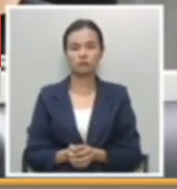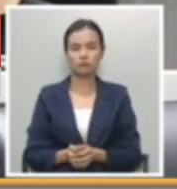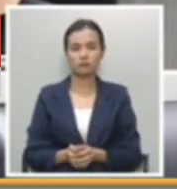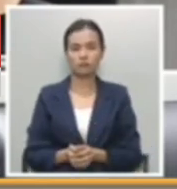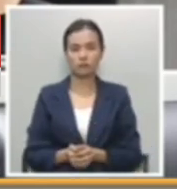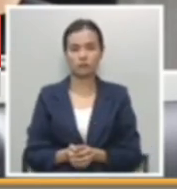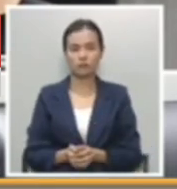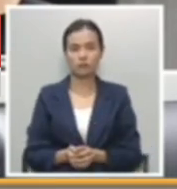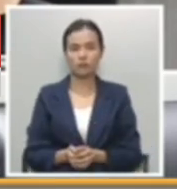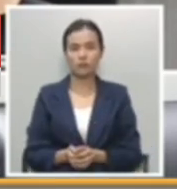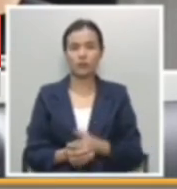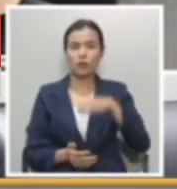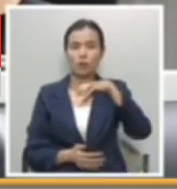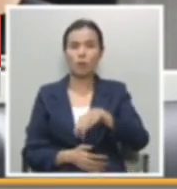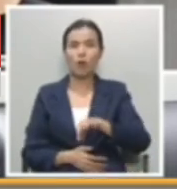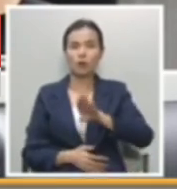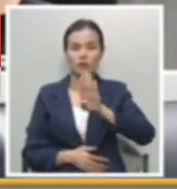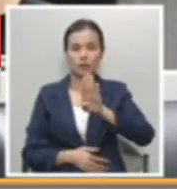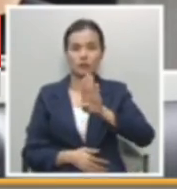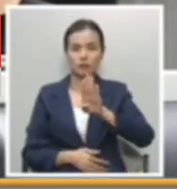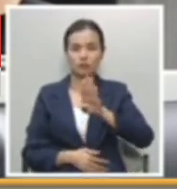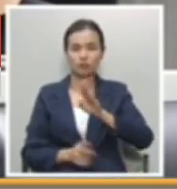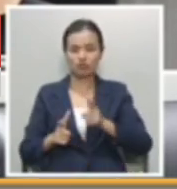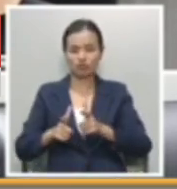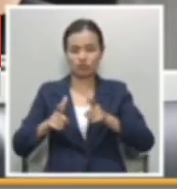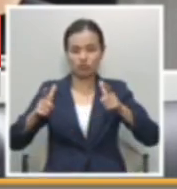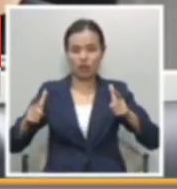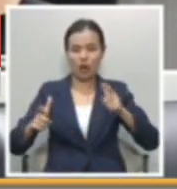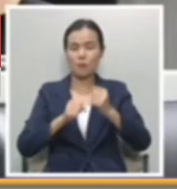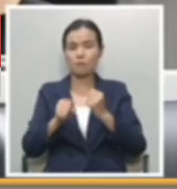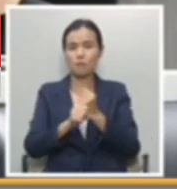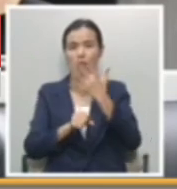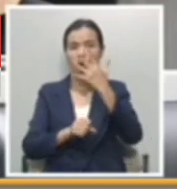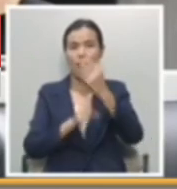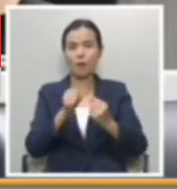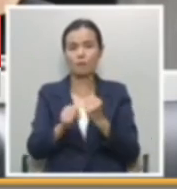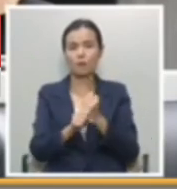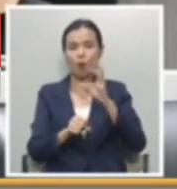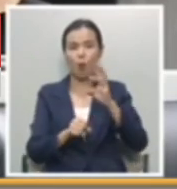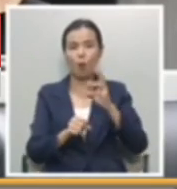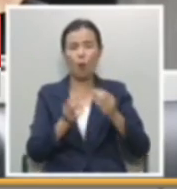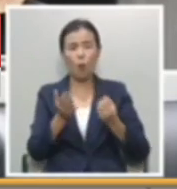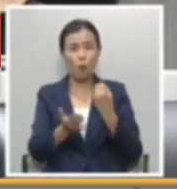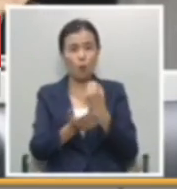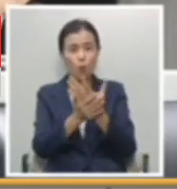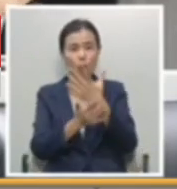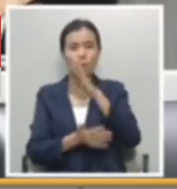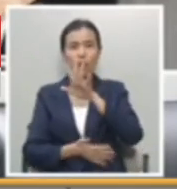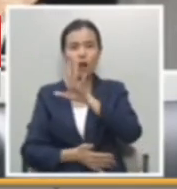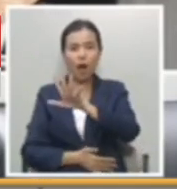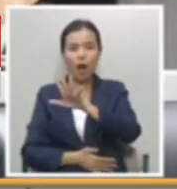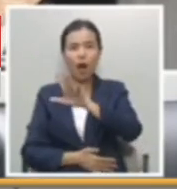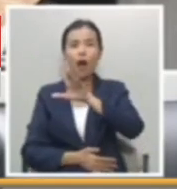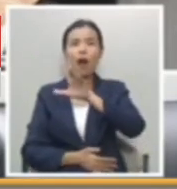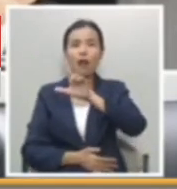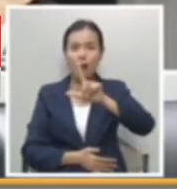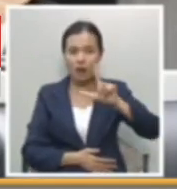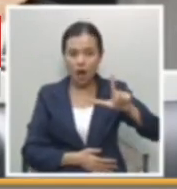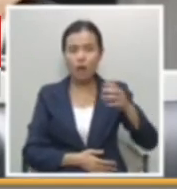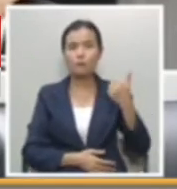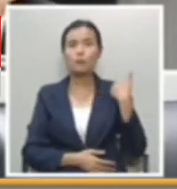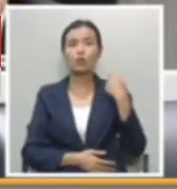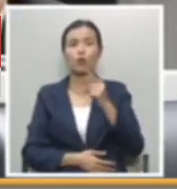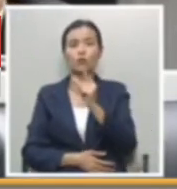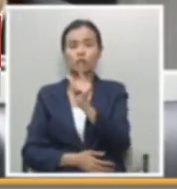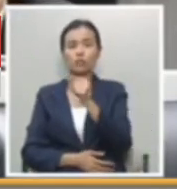นในขณะที่บริษัทยักษ์ใหญ่ใน 5-6 ปีที่ผ่านมารวยขึ้นเป็นล้านล้านบาท GDP ประเทศเติบโต